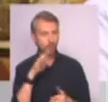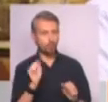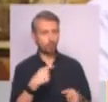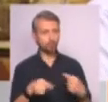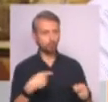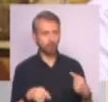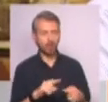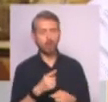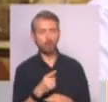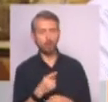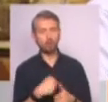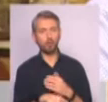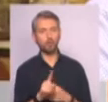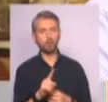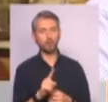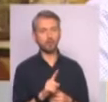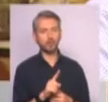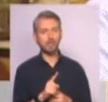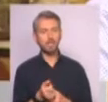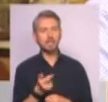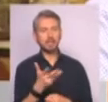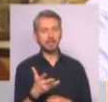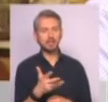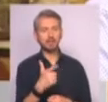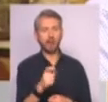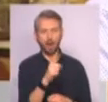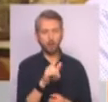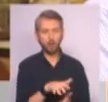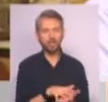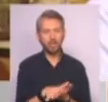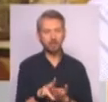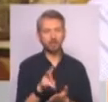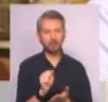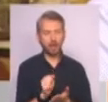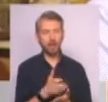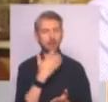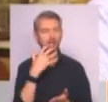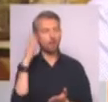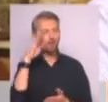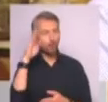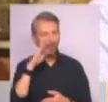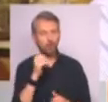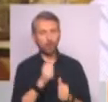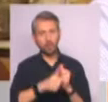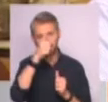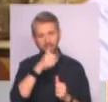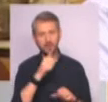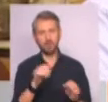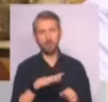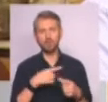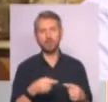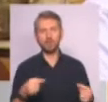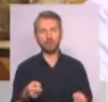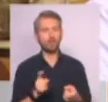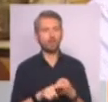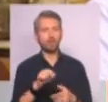Чому? Тому що там кількість газу, витраченого на підігрів води, в кожен місяць може бути різна, в залежності